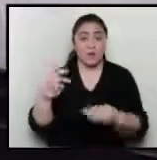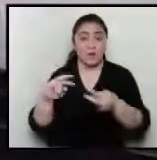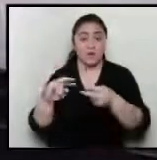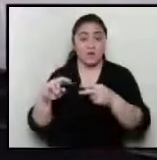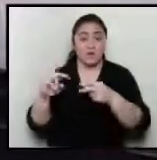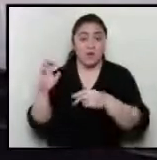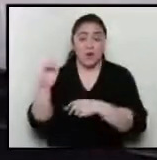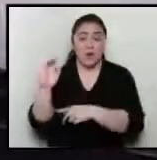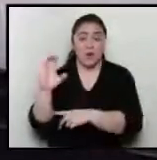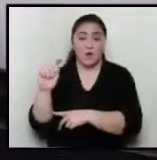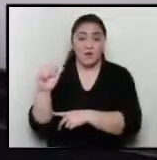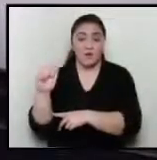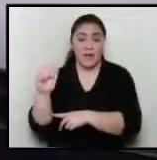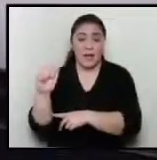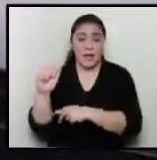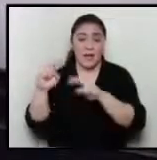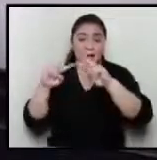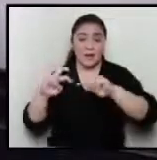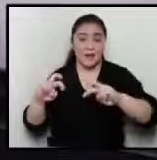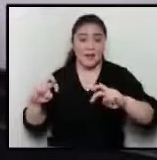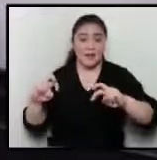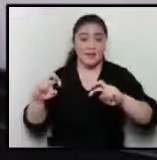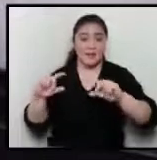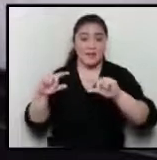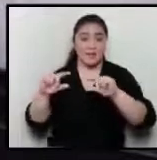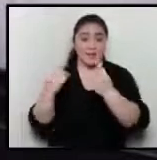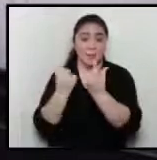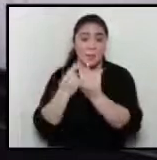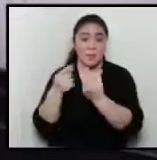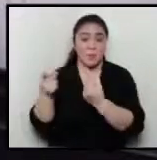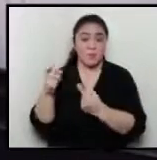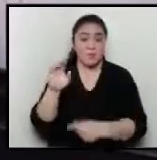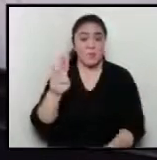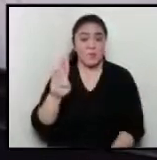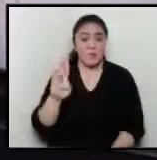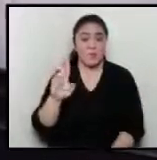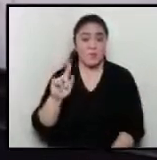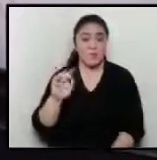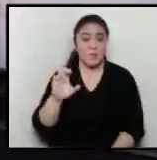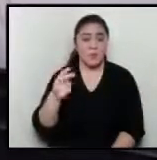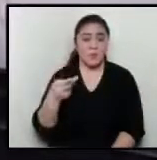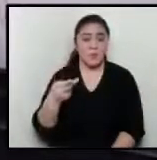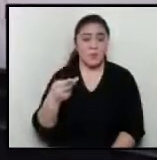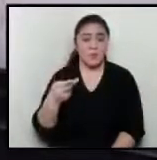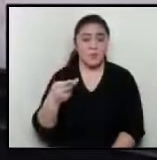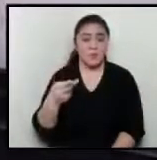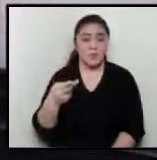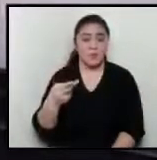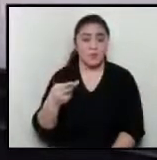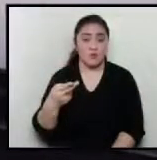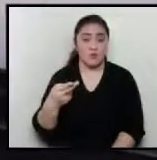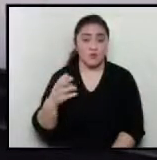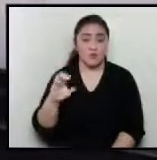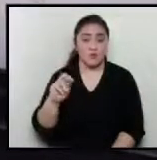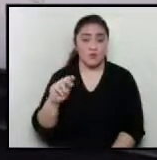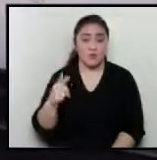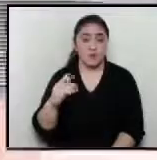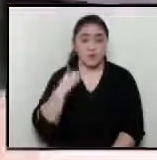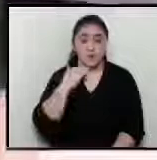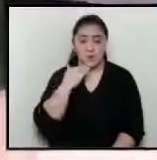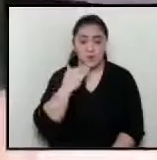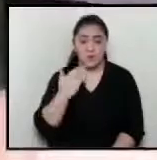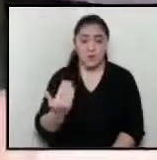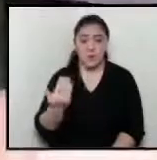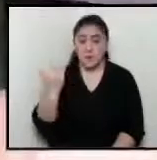spokesperson Dr. Butch Ong. Magandang umaga po, Dr. Ong. Magandang umaga, Aljo. Magandang umaga sa